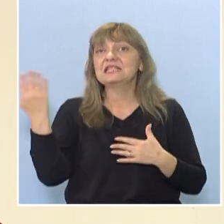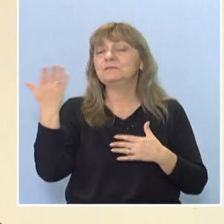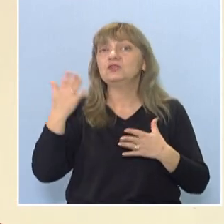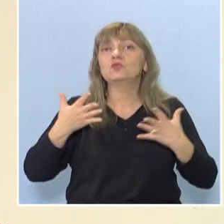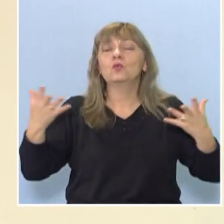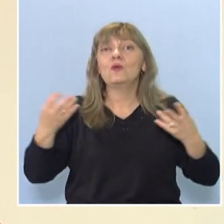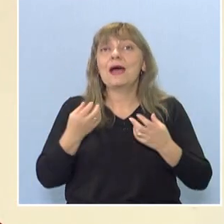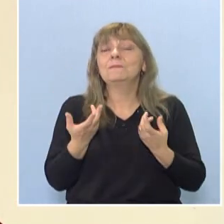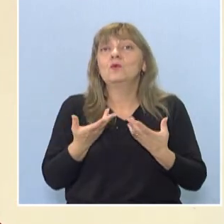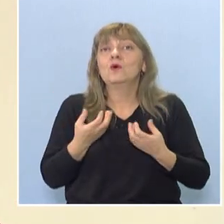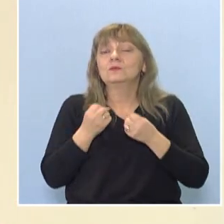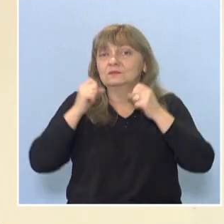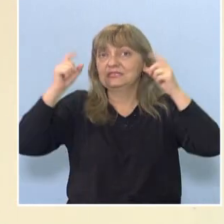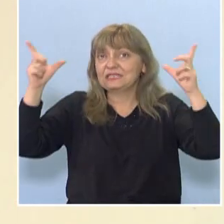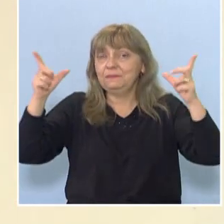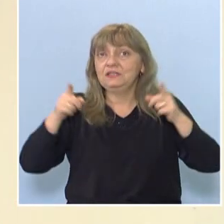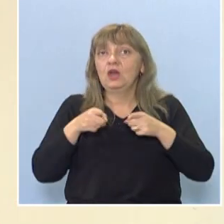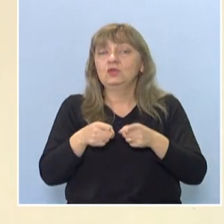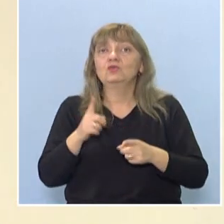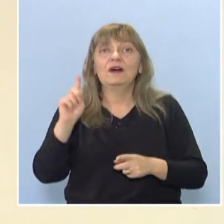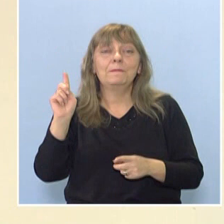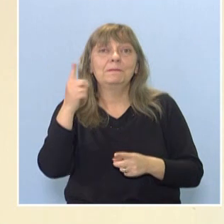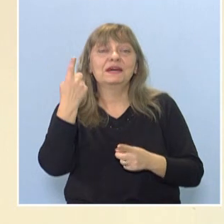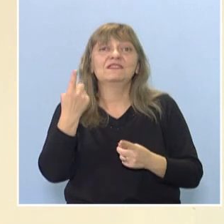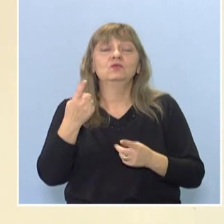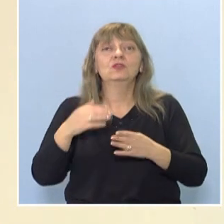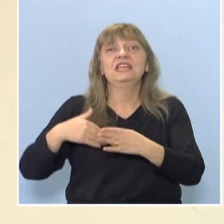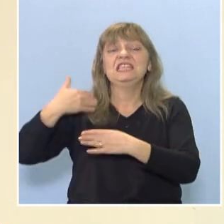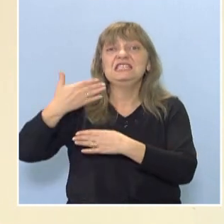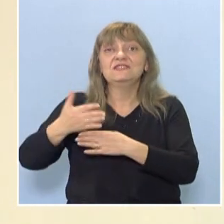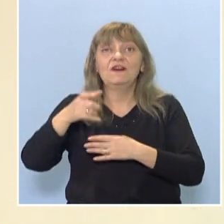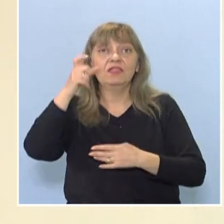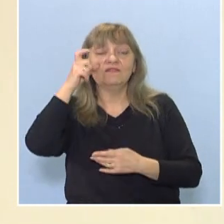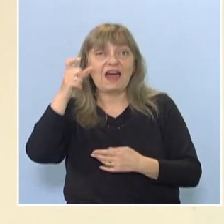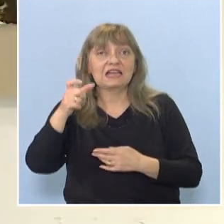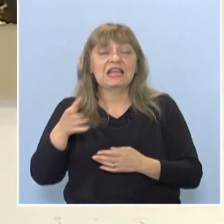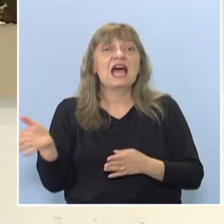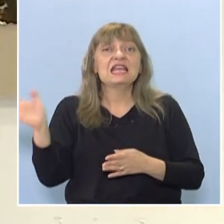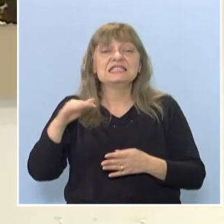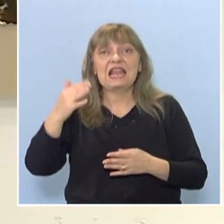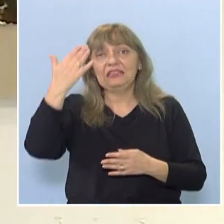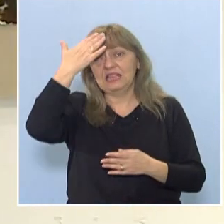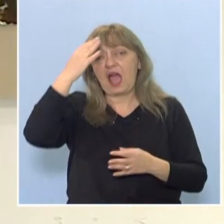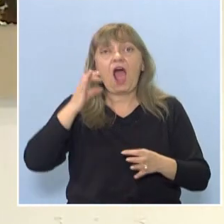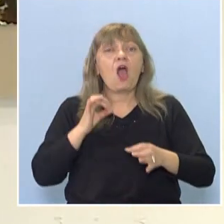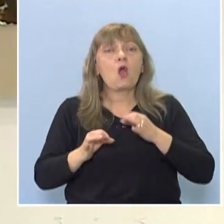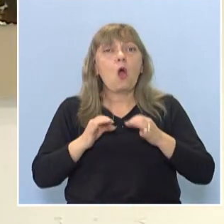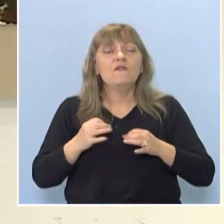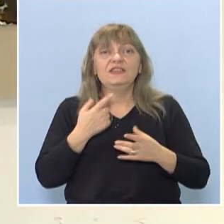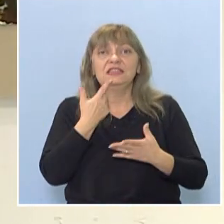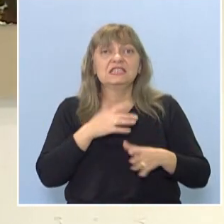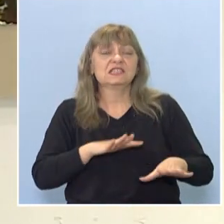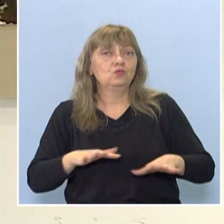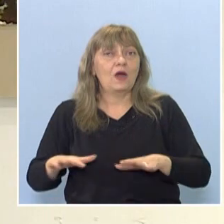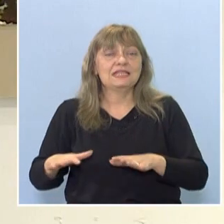това ни беше първия пленер извън Варна след COVID ситуацията. Това е и моя първи пленер като учител.